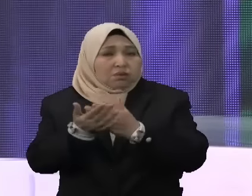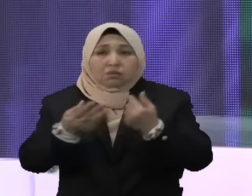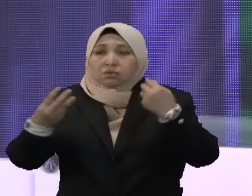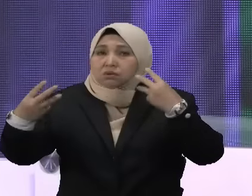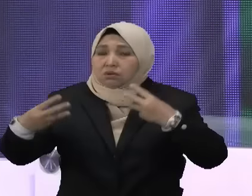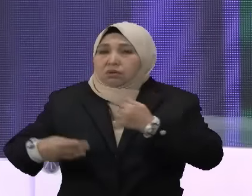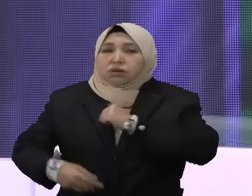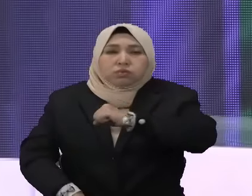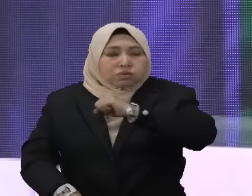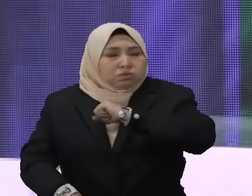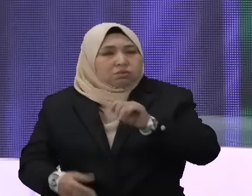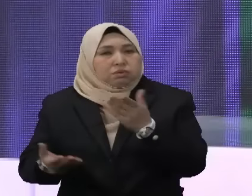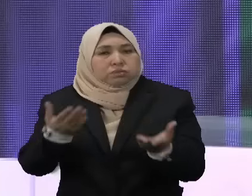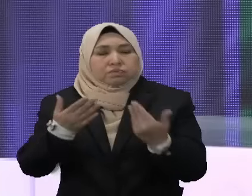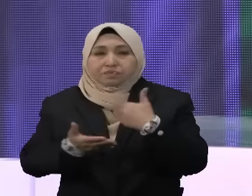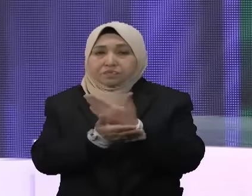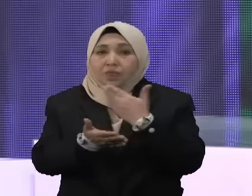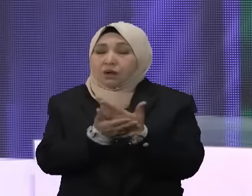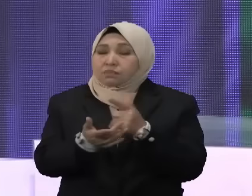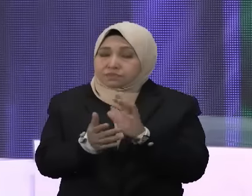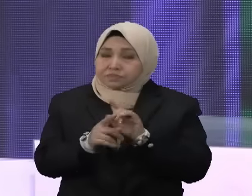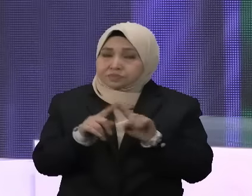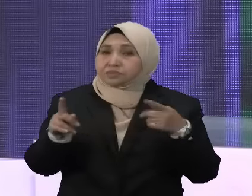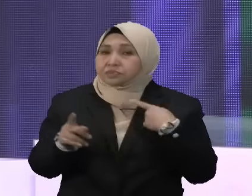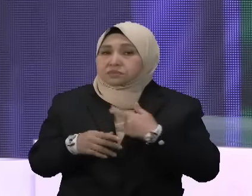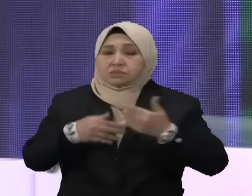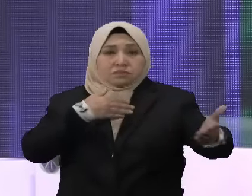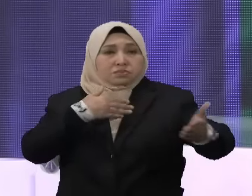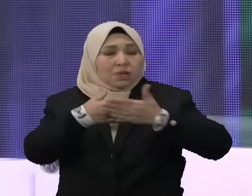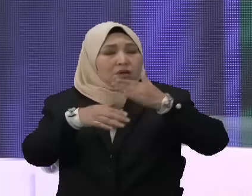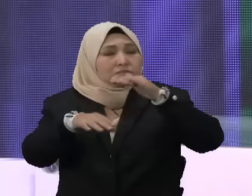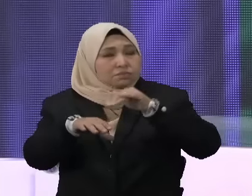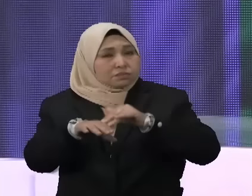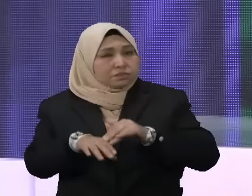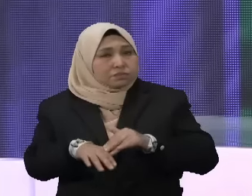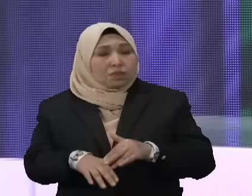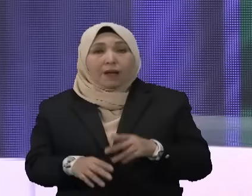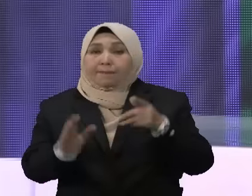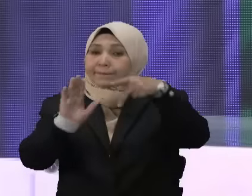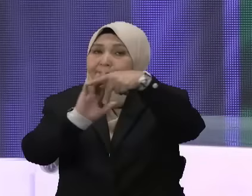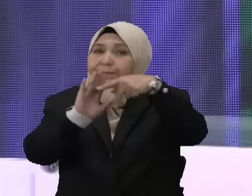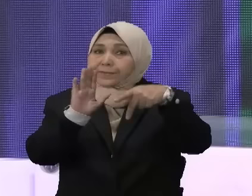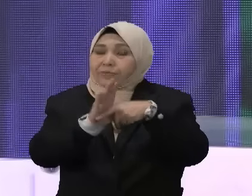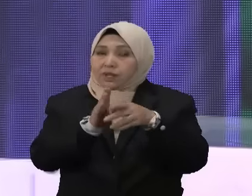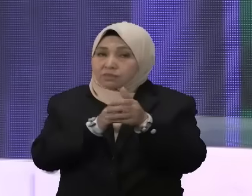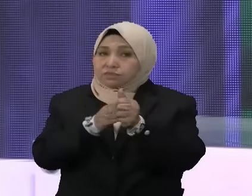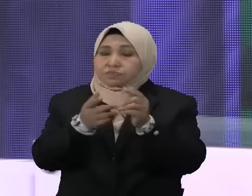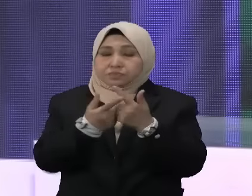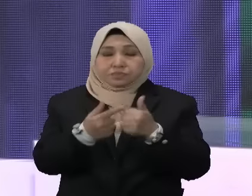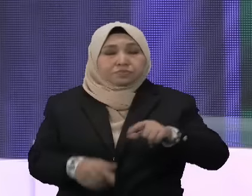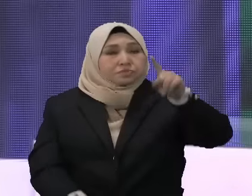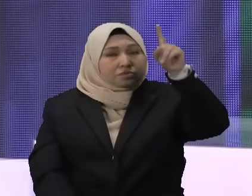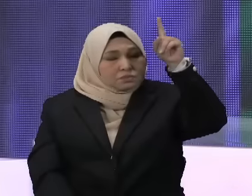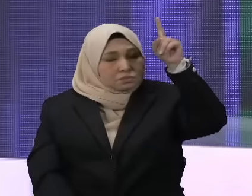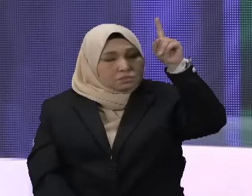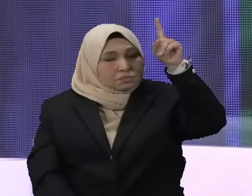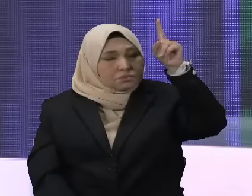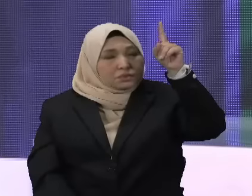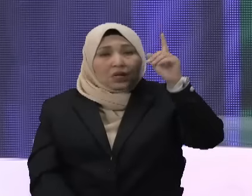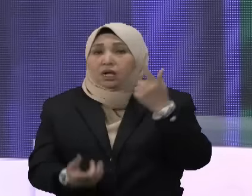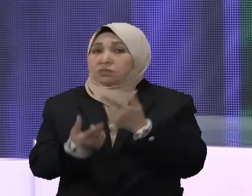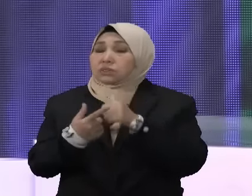mungkin baru, namun apabila kita kembalikan balik kepada peraturan ataupun panduan daripada Allah, daripada